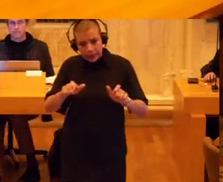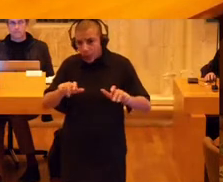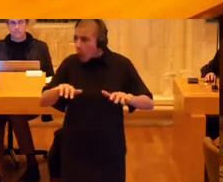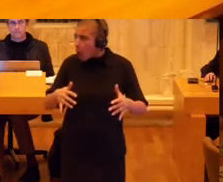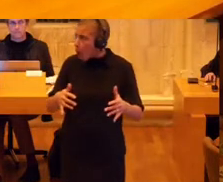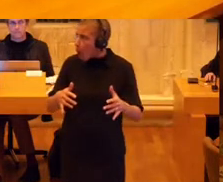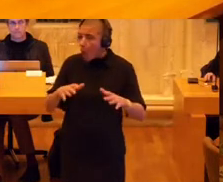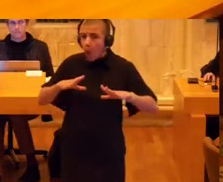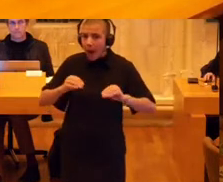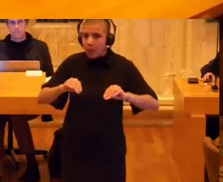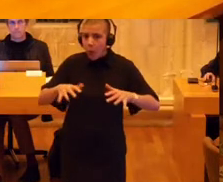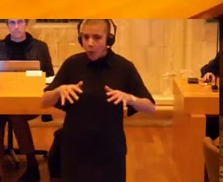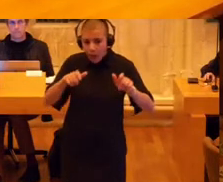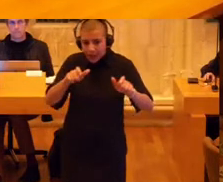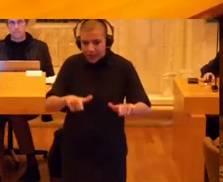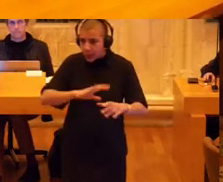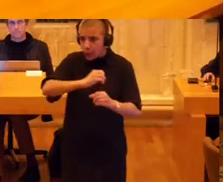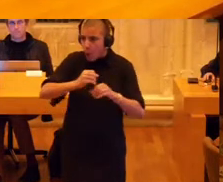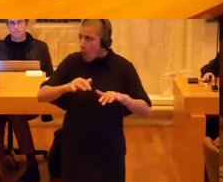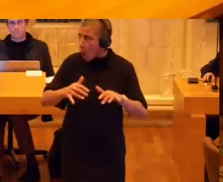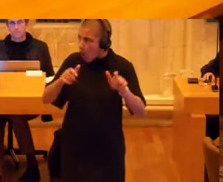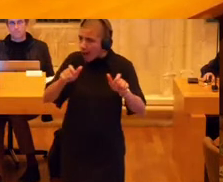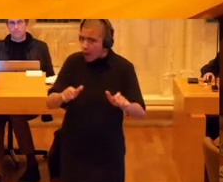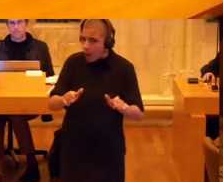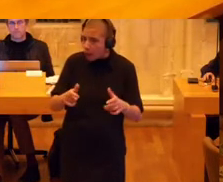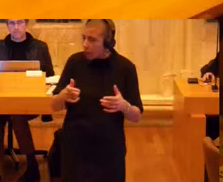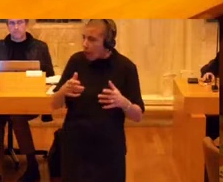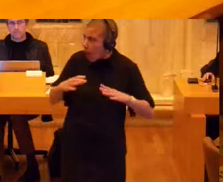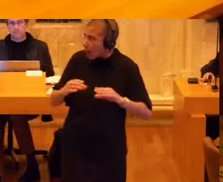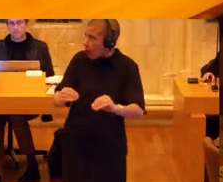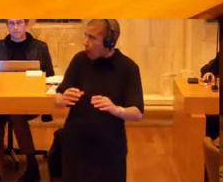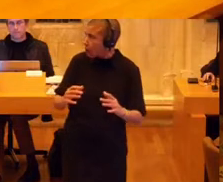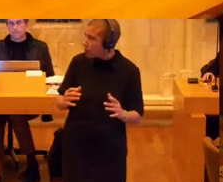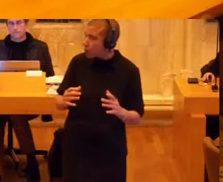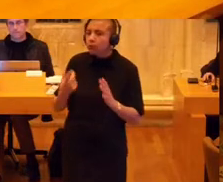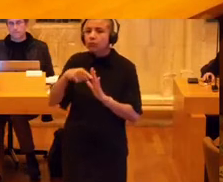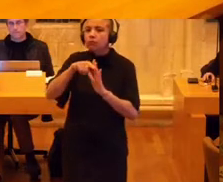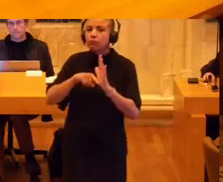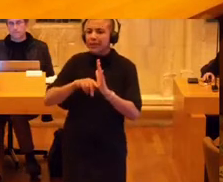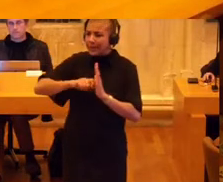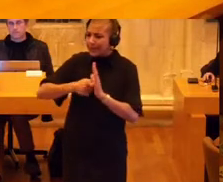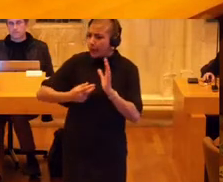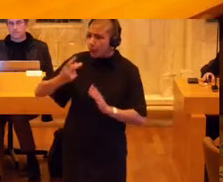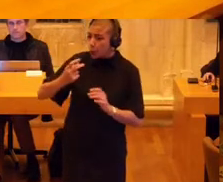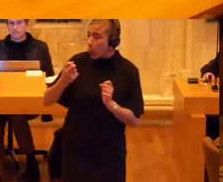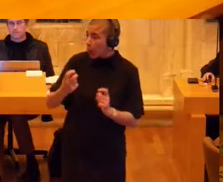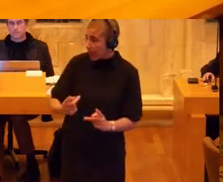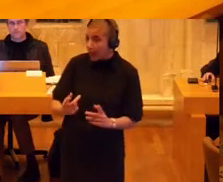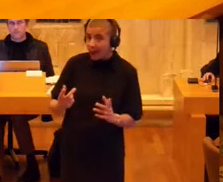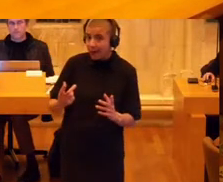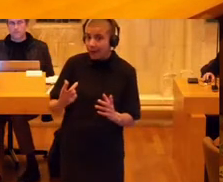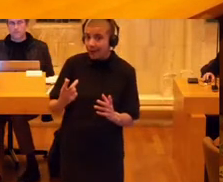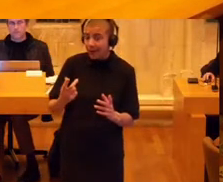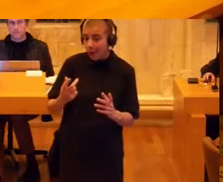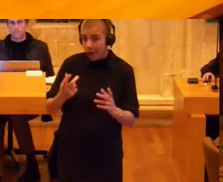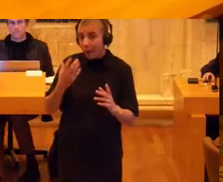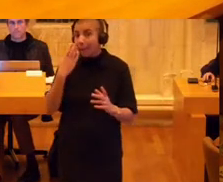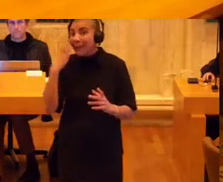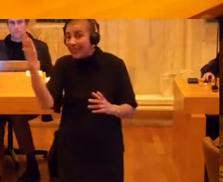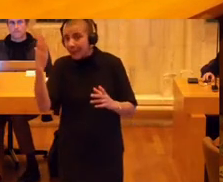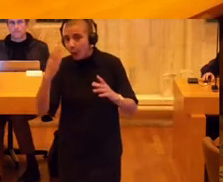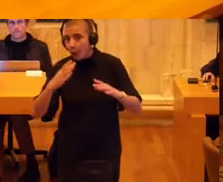coercition? Ce règlement est plus restrictif, ce n'est valable que si c'est effectivement appliqué.